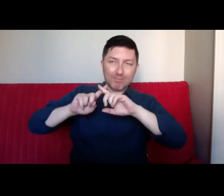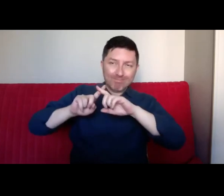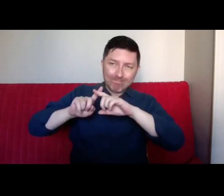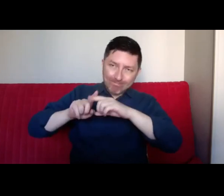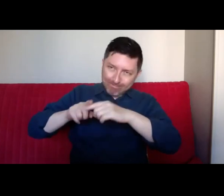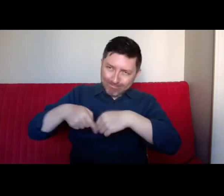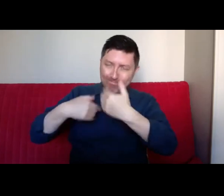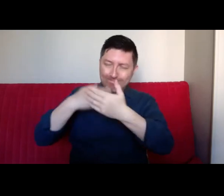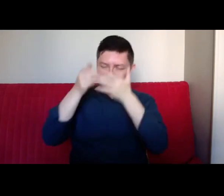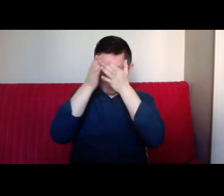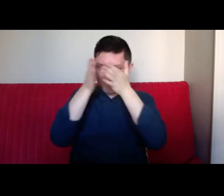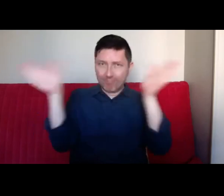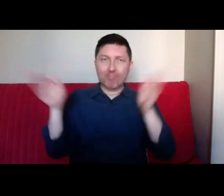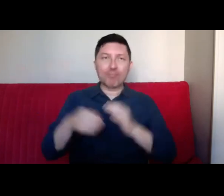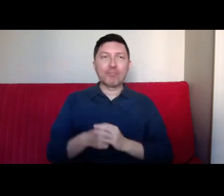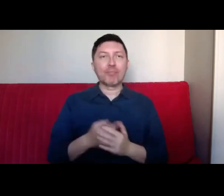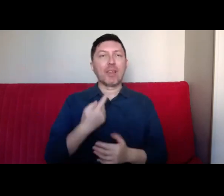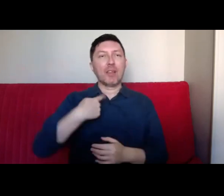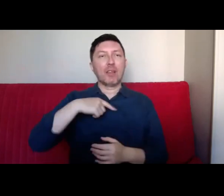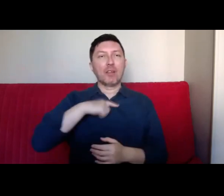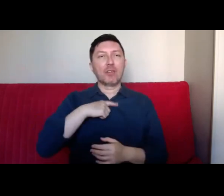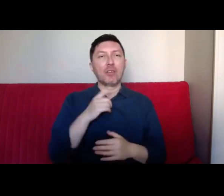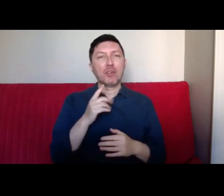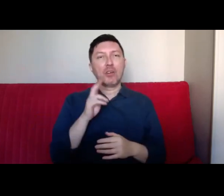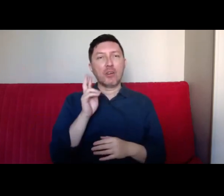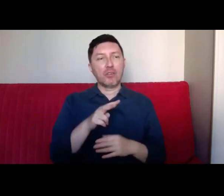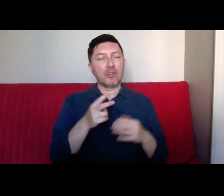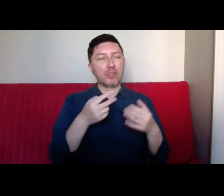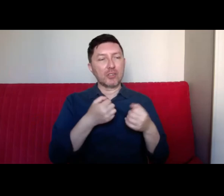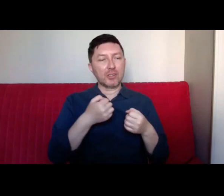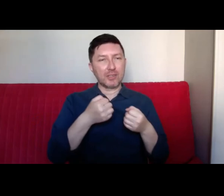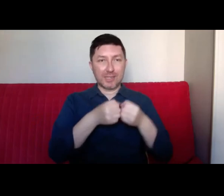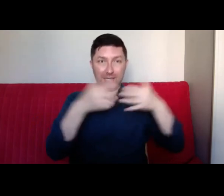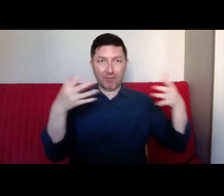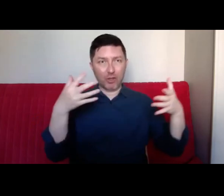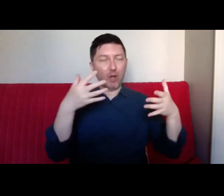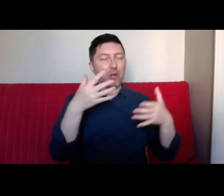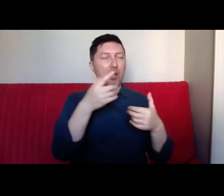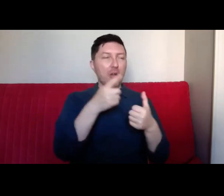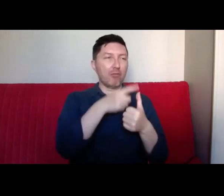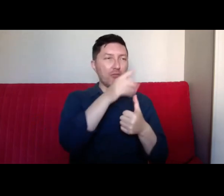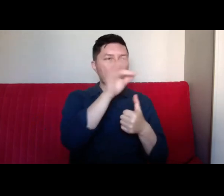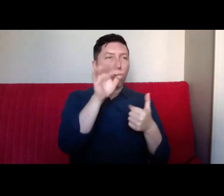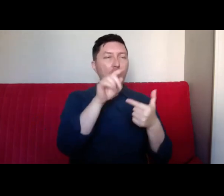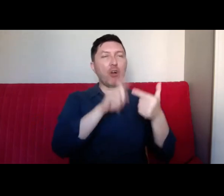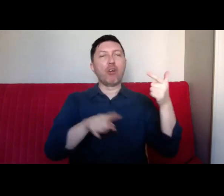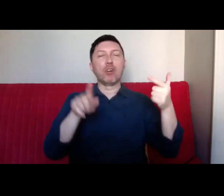Donc, ça a été développé au début en France, mais ensuite développé via le projet DESC en Italie, en Espagne, en Belgique.